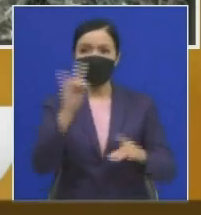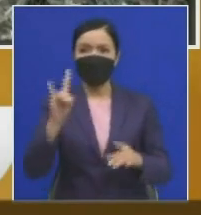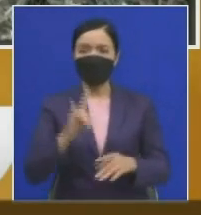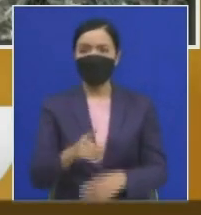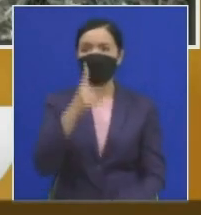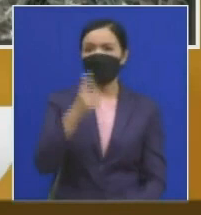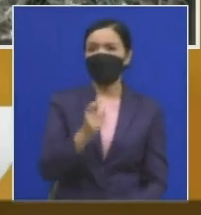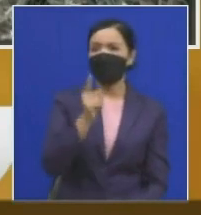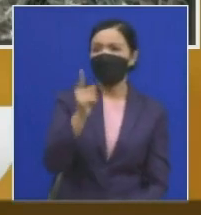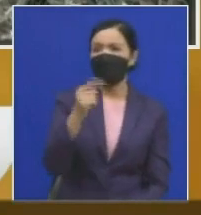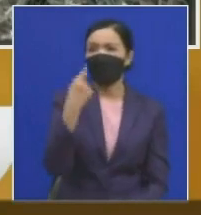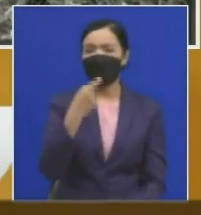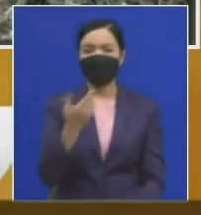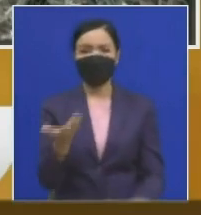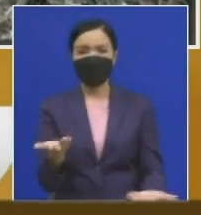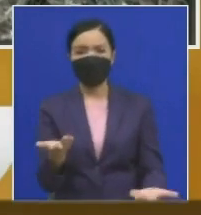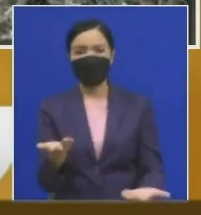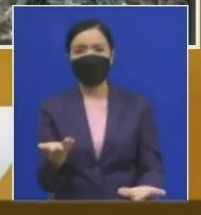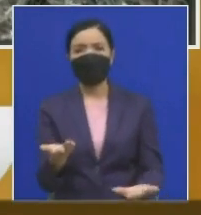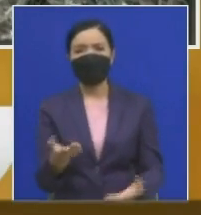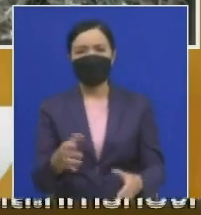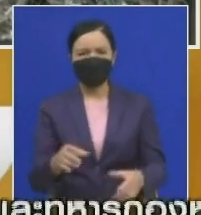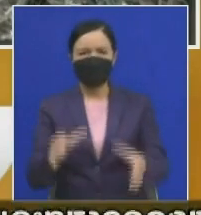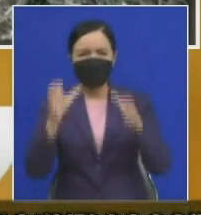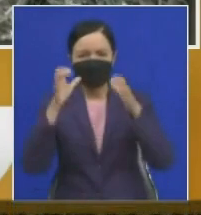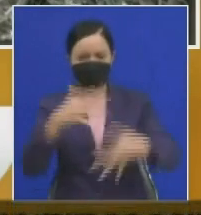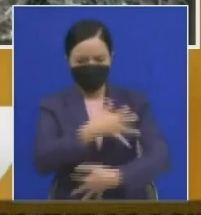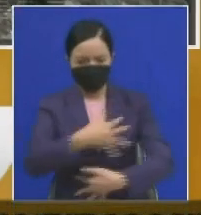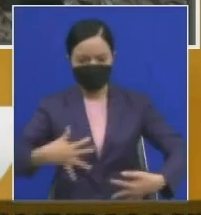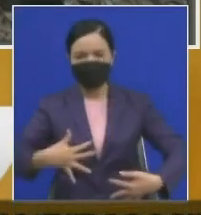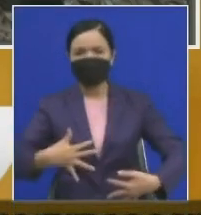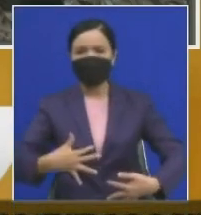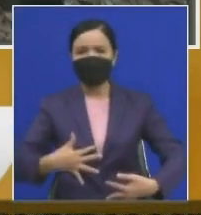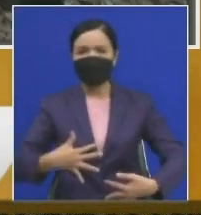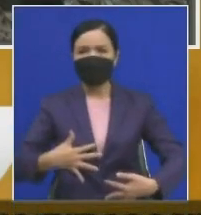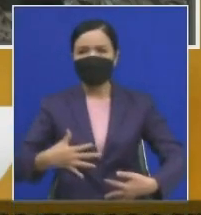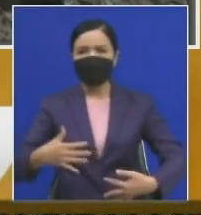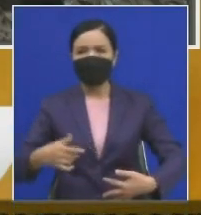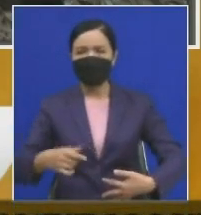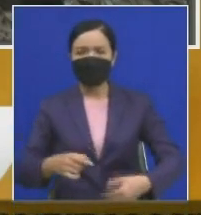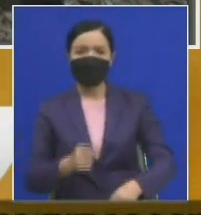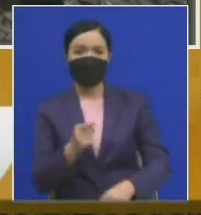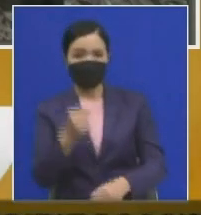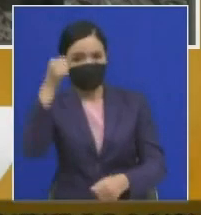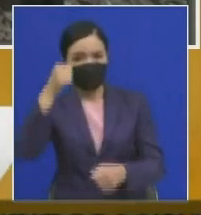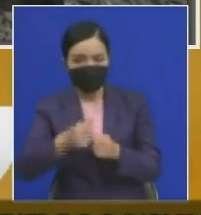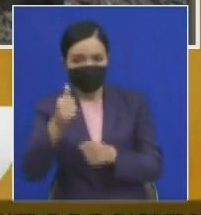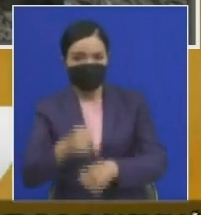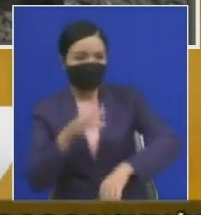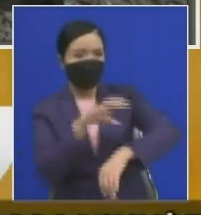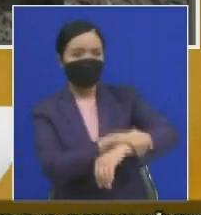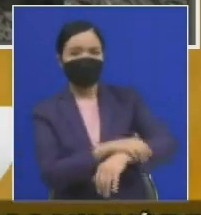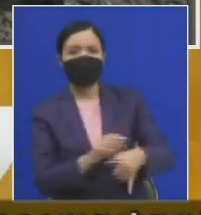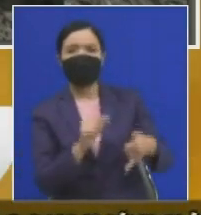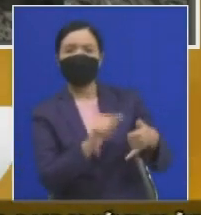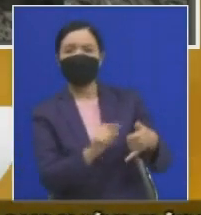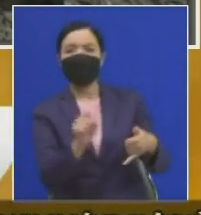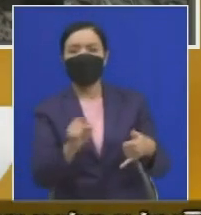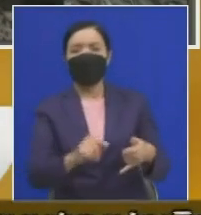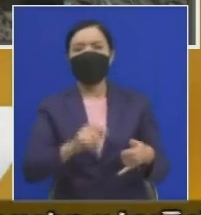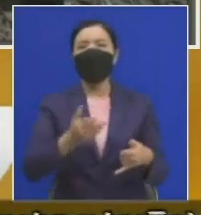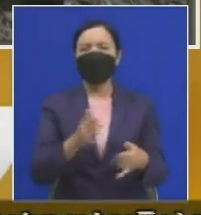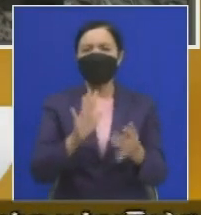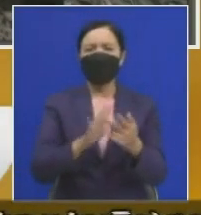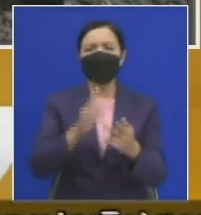ส์สเธ they didคุณเจ้าสทถูจบ ตอนนี้ยัอยู่ที่ทคภูมิอยเลย